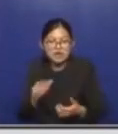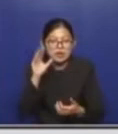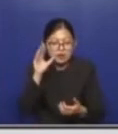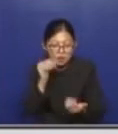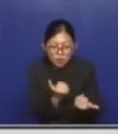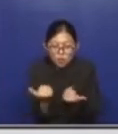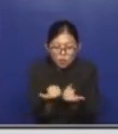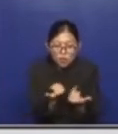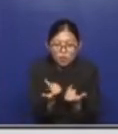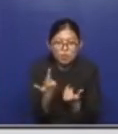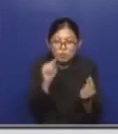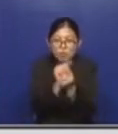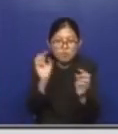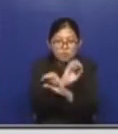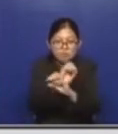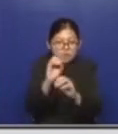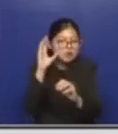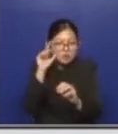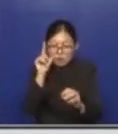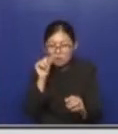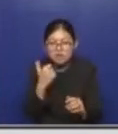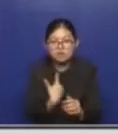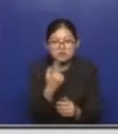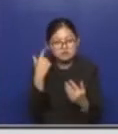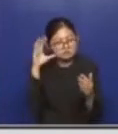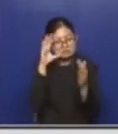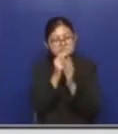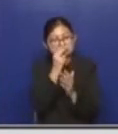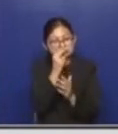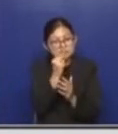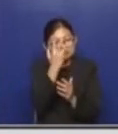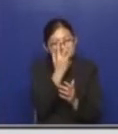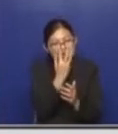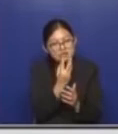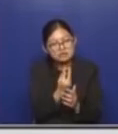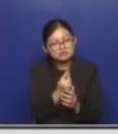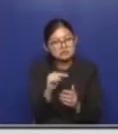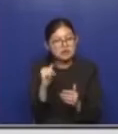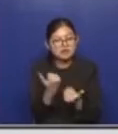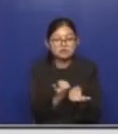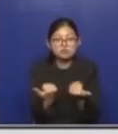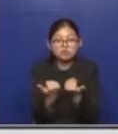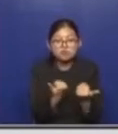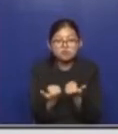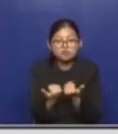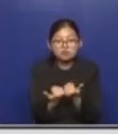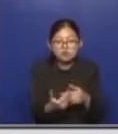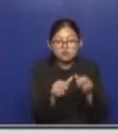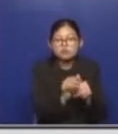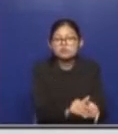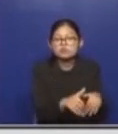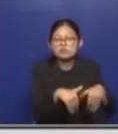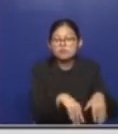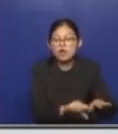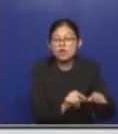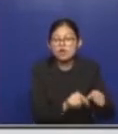แม่เป็นภาพที่น่าเศร้าผมเคยเห็นลูกที่ถูกทิ้ง